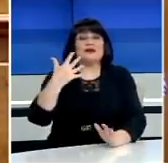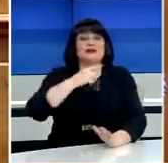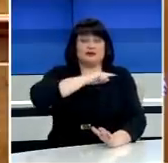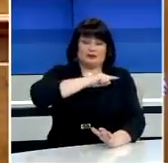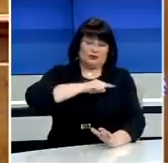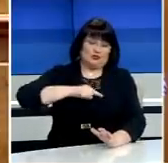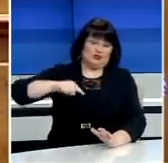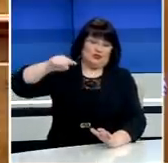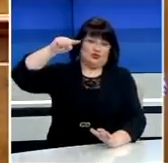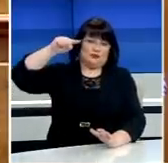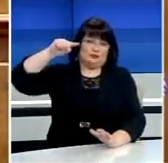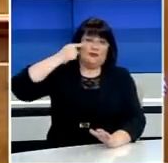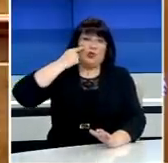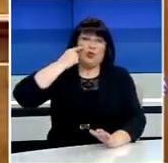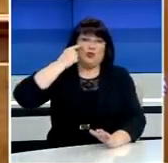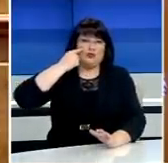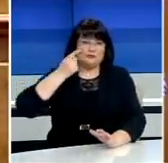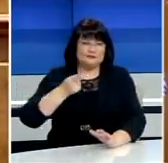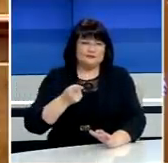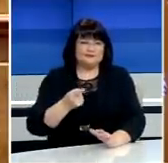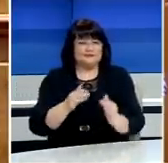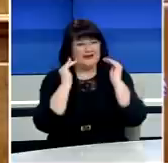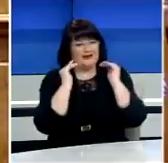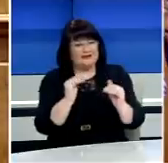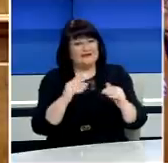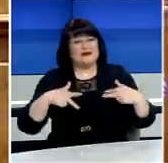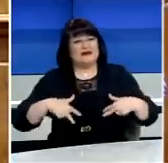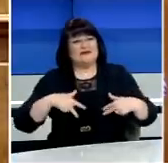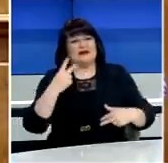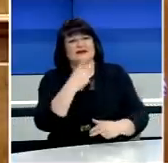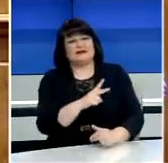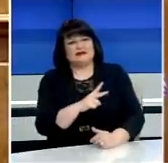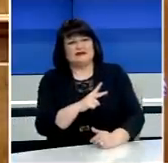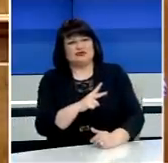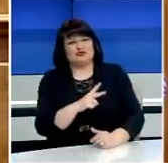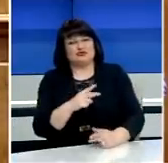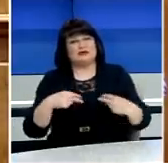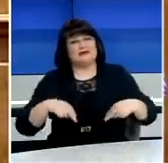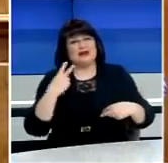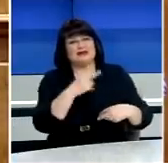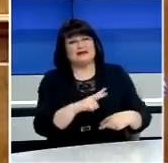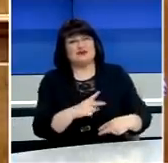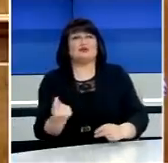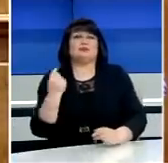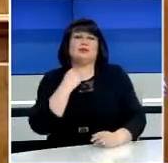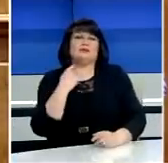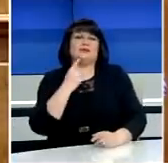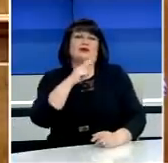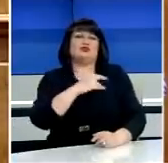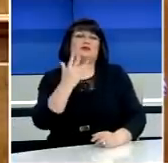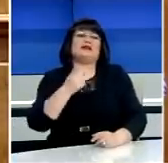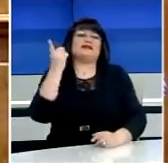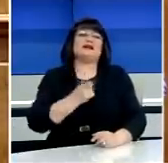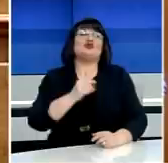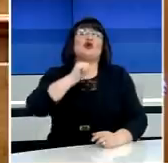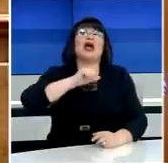εσείς κυβερνάγατε ξανά, τους ίδιους είχατε στο οικονομικό επιτελείο με τα φοβερά επιτεύγματα που έχασε η χώρα 25%